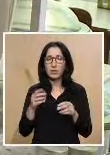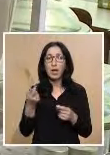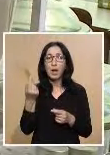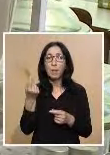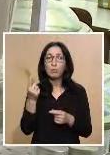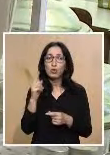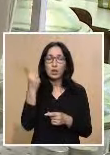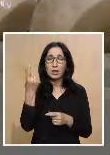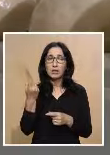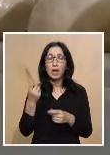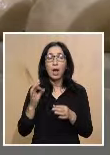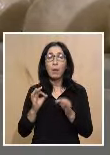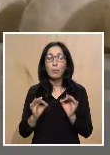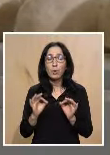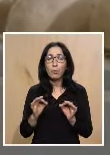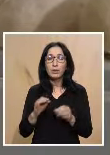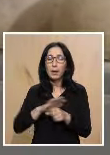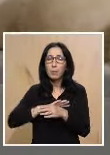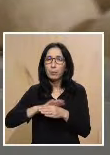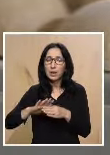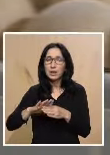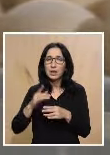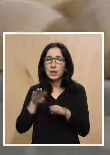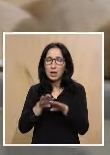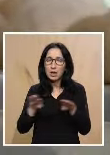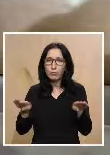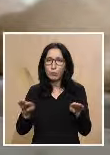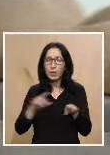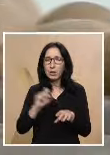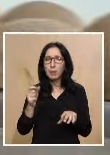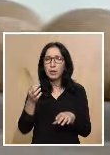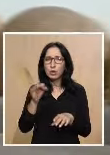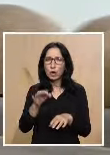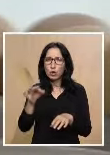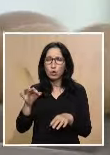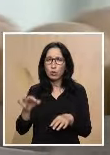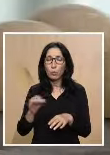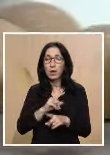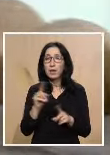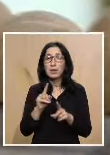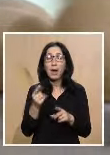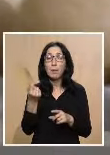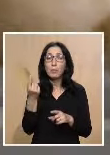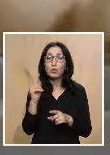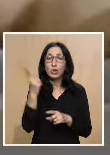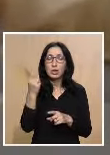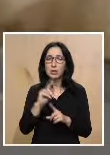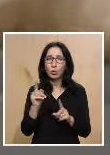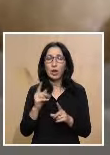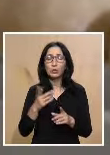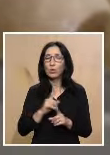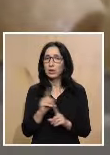Пробата от качествената е по-голяма, плътна и равномерна, без шупли. Няма пшеница, която да не съдържа глутен.